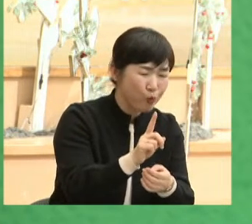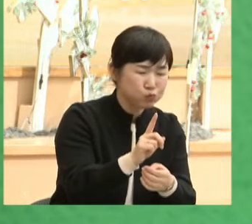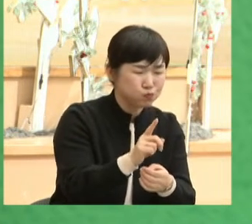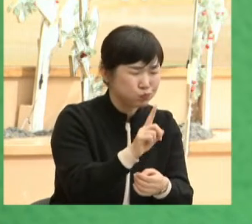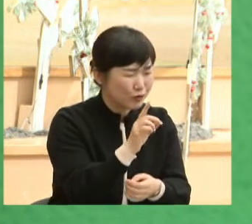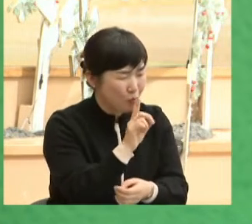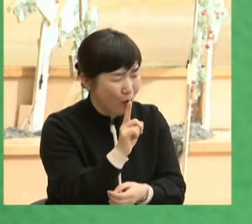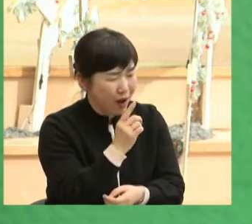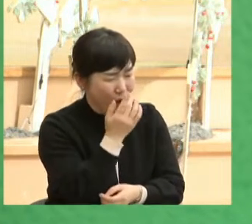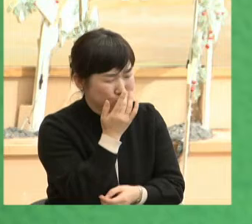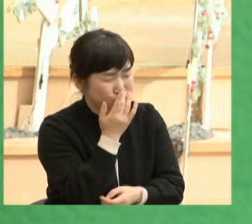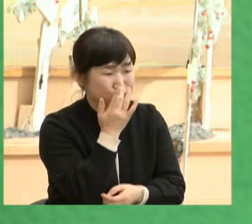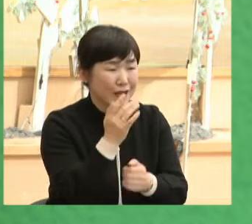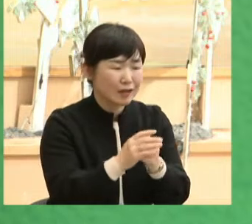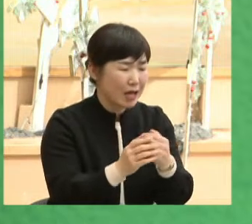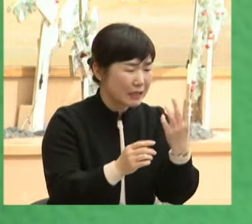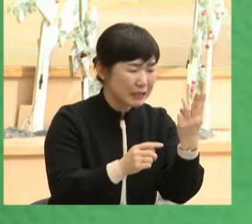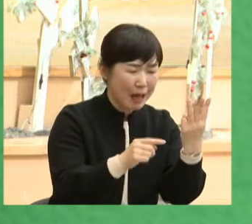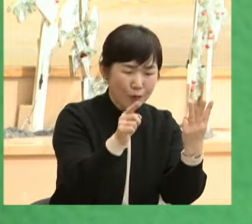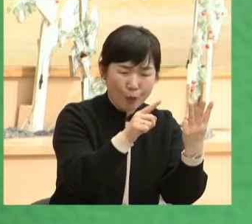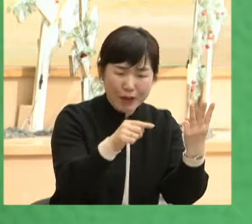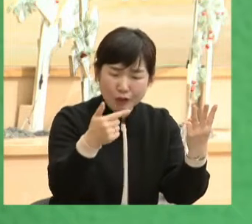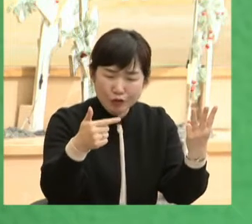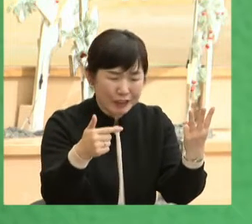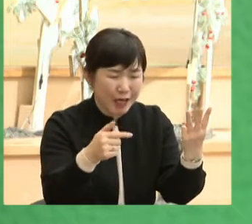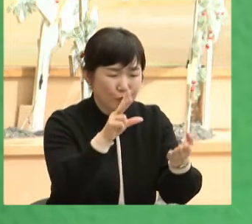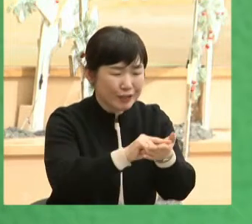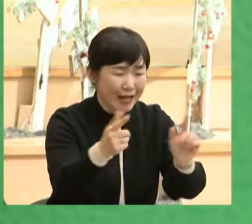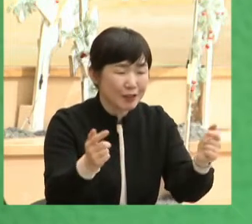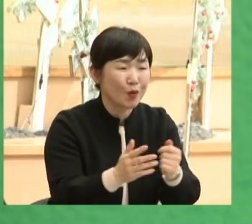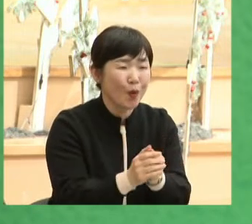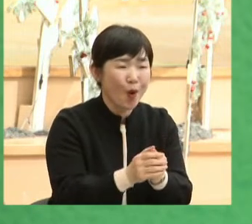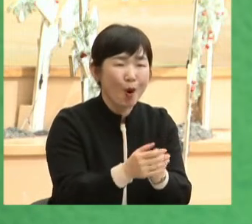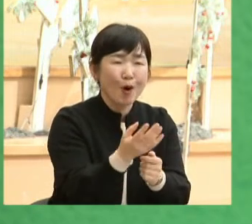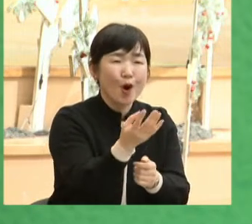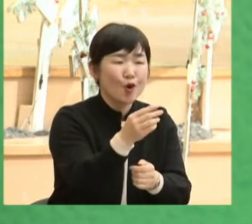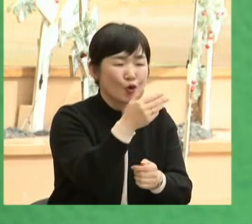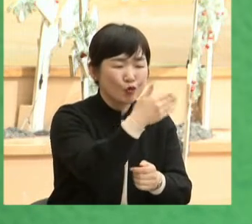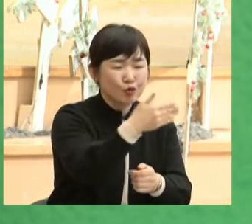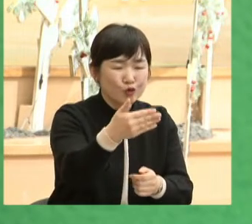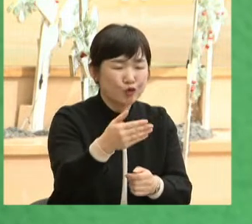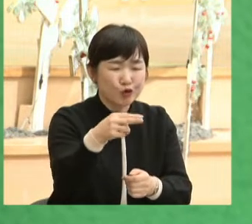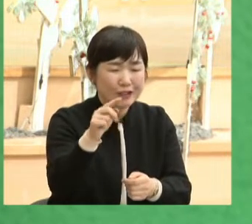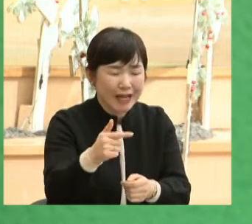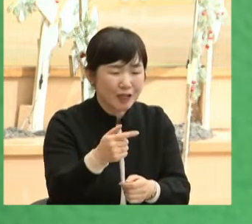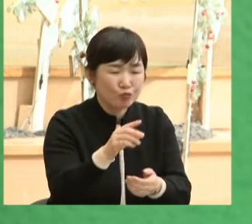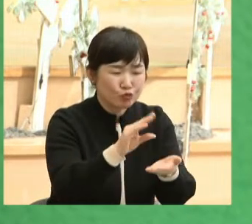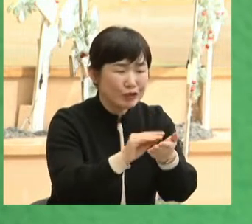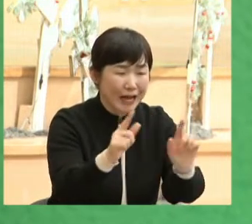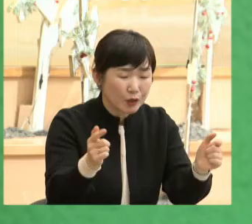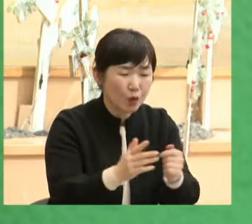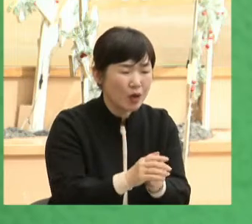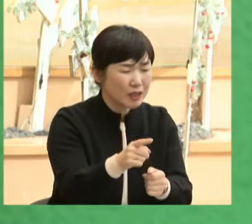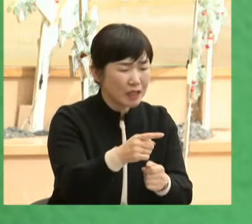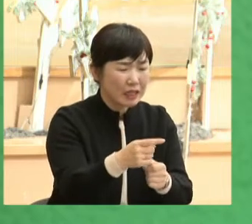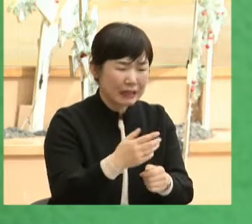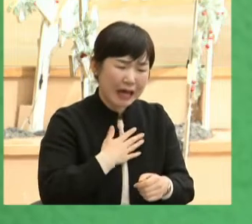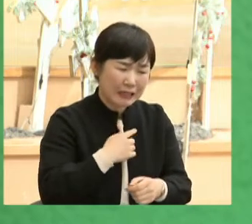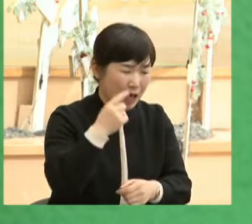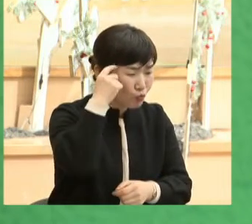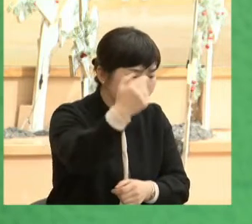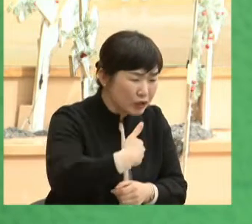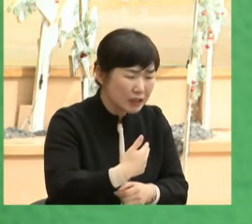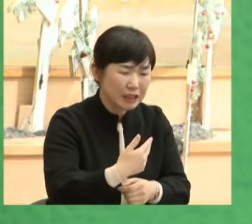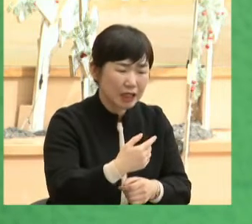369 뭐 어떻게 그게 문제가 아니라 구구단을 몰라서가 아니라이 수학 문제가 뭘 묻는 질문에는 이게